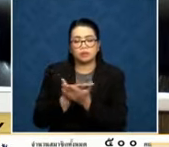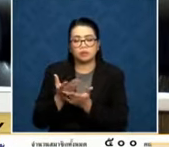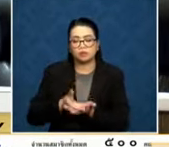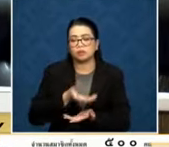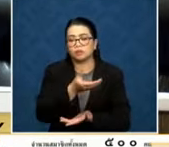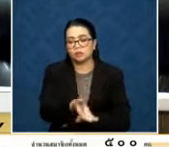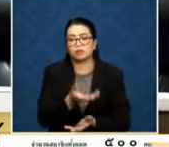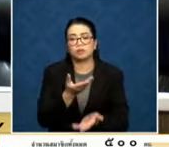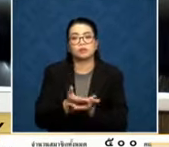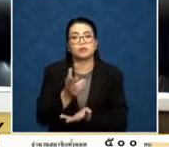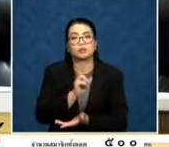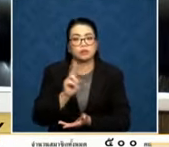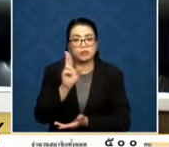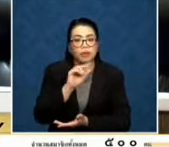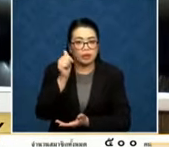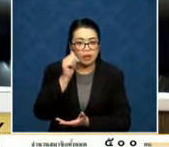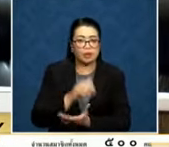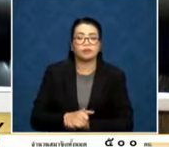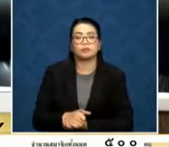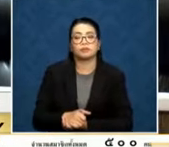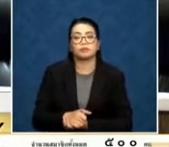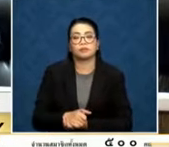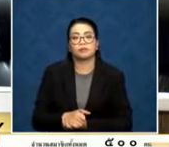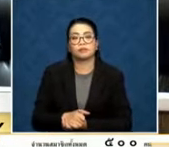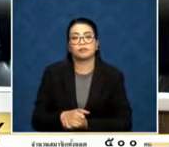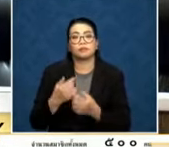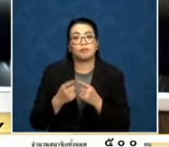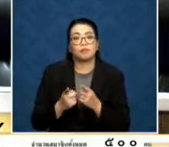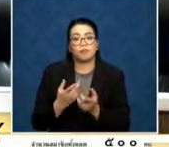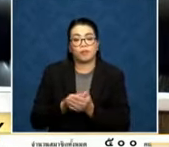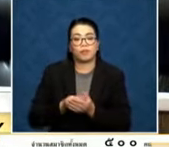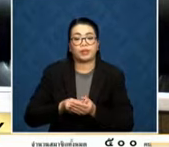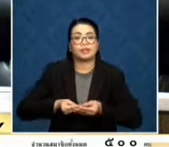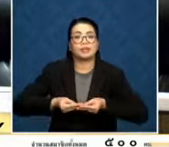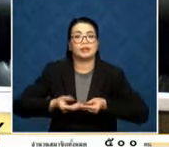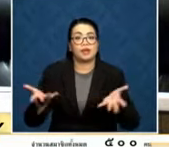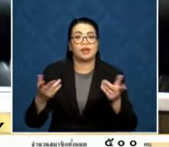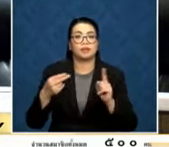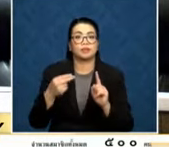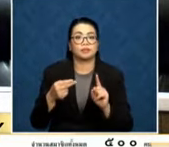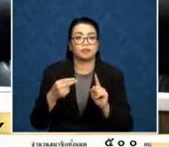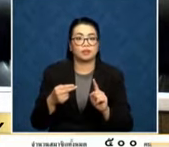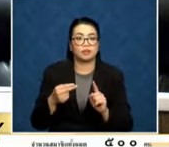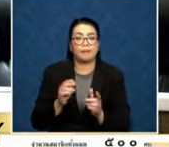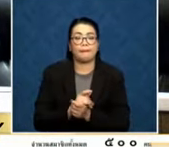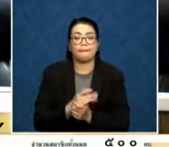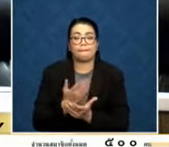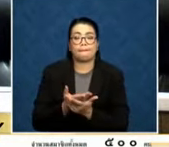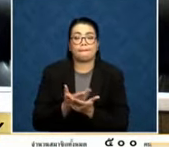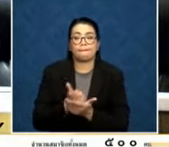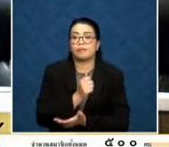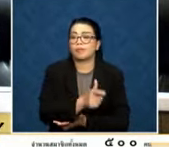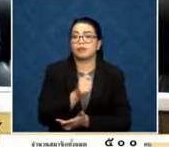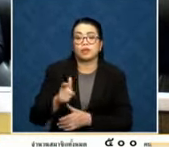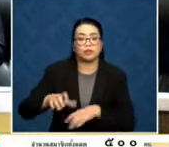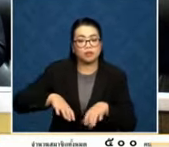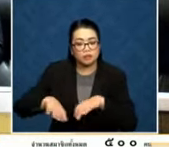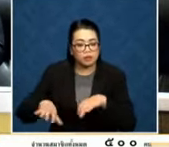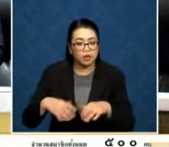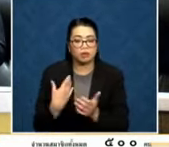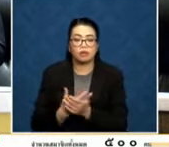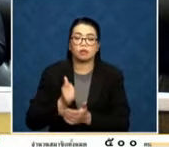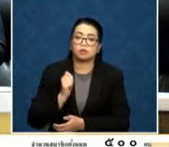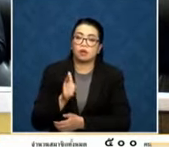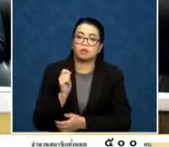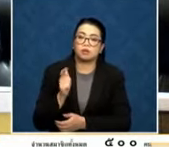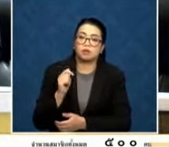นี้เราก็ต้องรับฟังมาแต่ถามว่าถ้าแจกเงินดิจิ walletเนี่ยค่าใช้จ่ายค่าจัดการเราต้องเสียไป